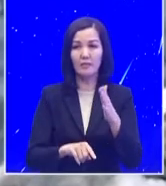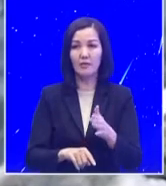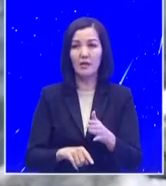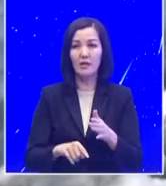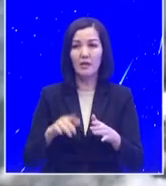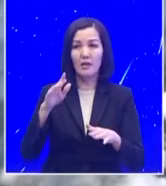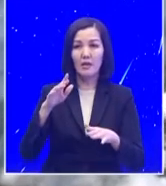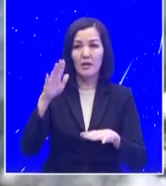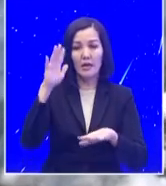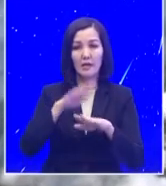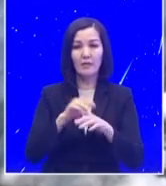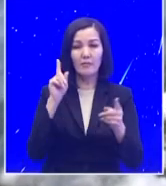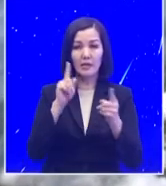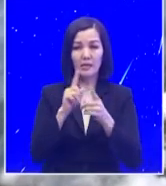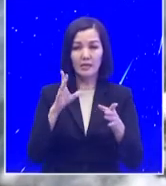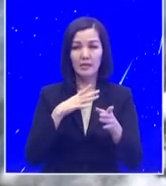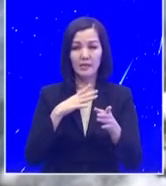Әкімнің қабылдауында болдым.